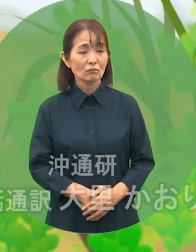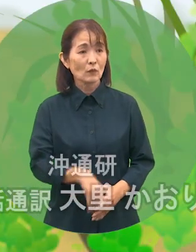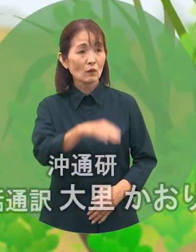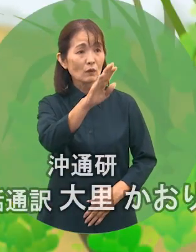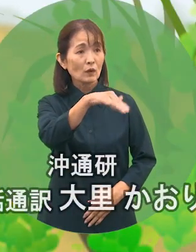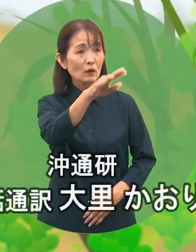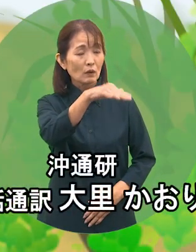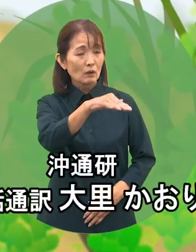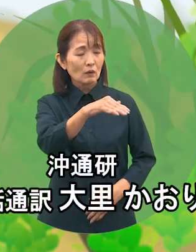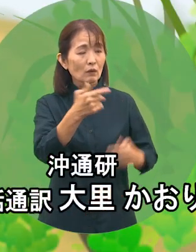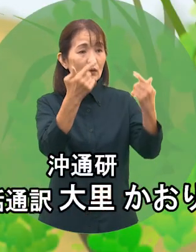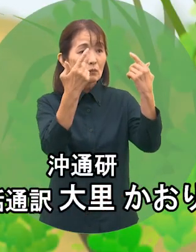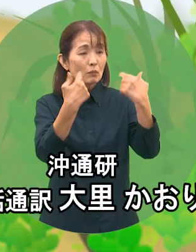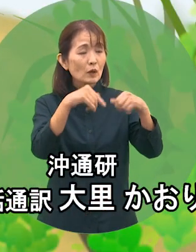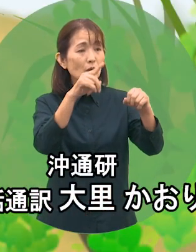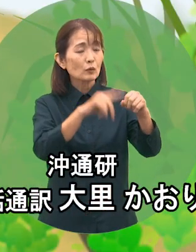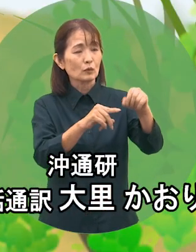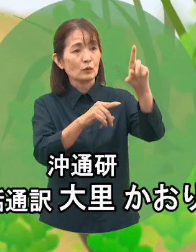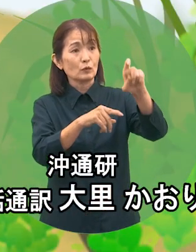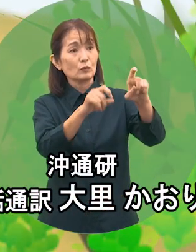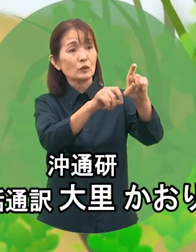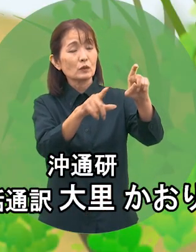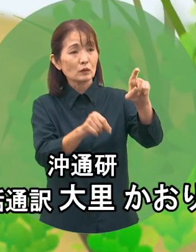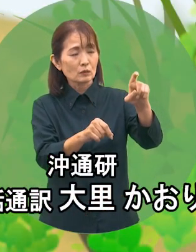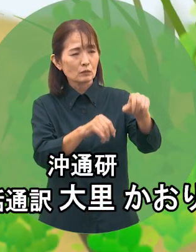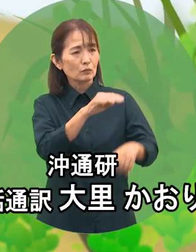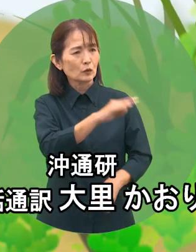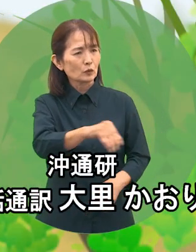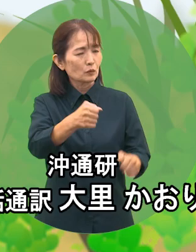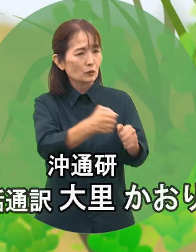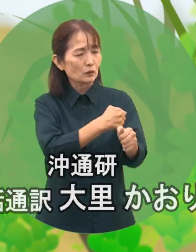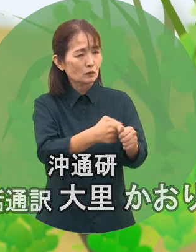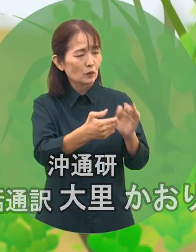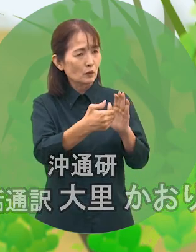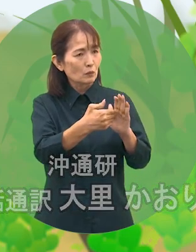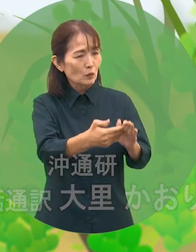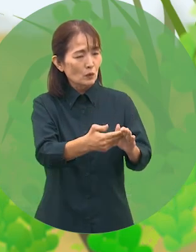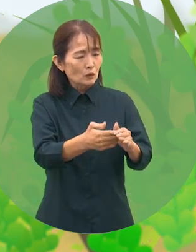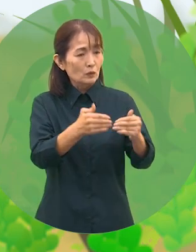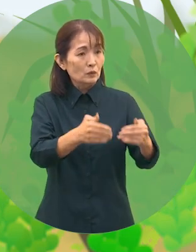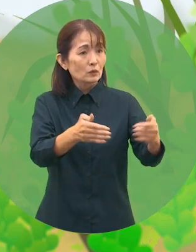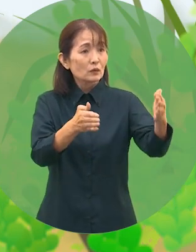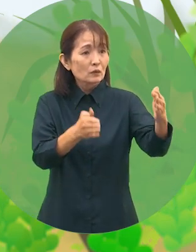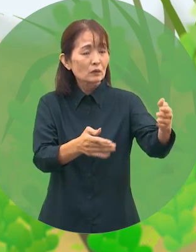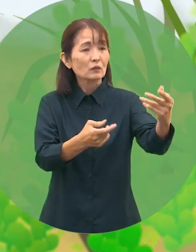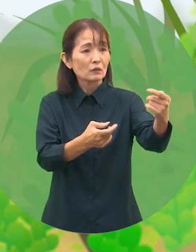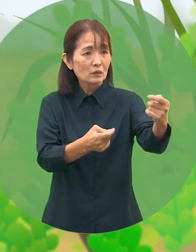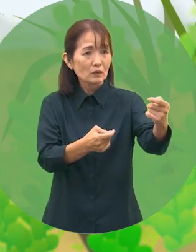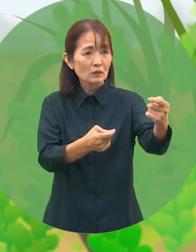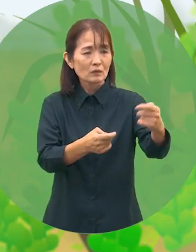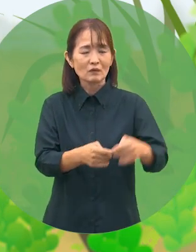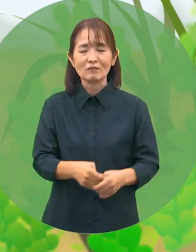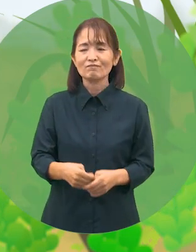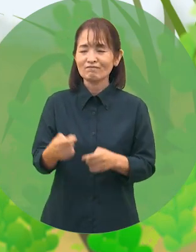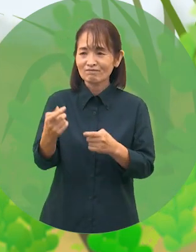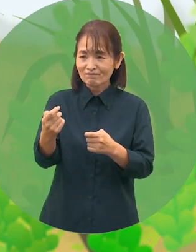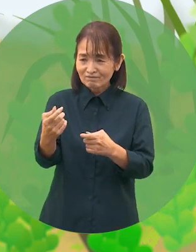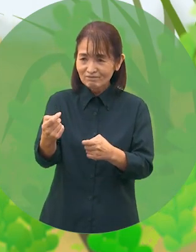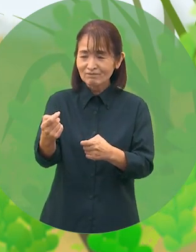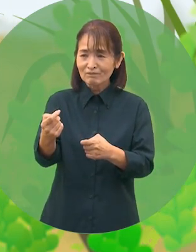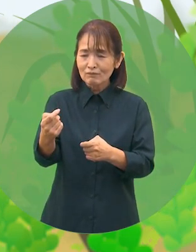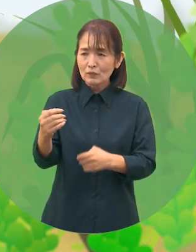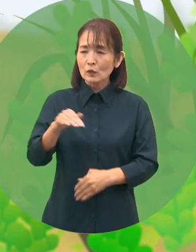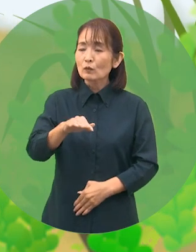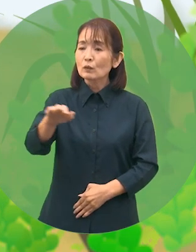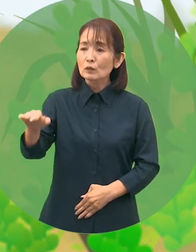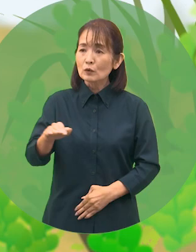ねえママンタ、毎年11月は児童虐待防止推進月間なんだよね。 ええ、すべての子ど